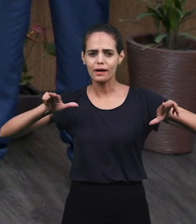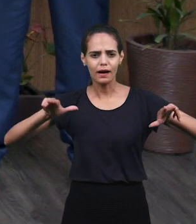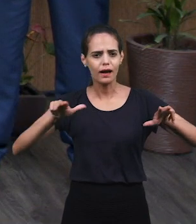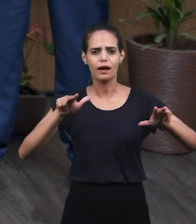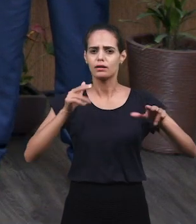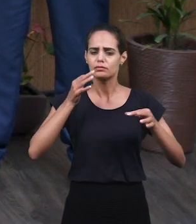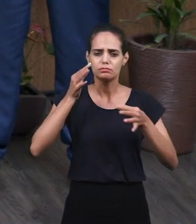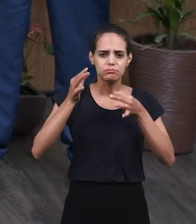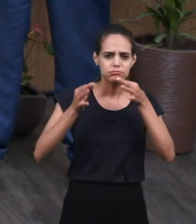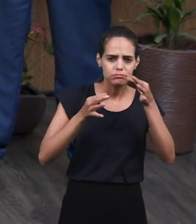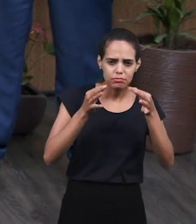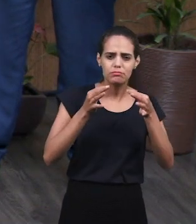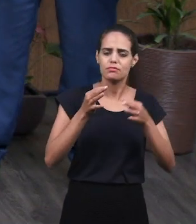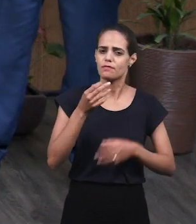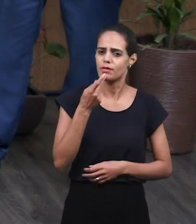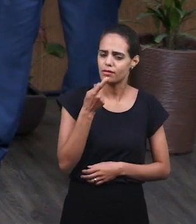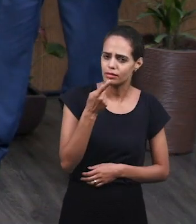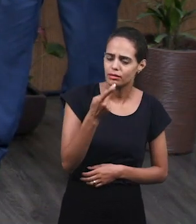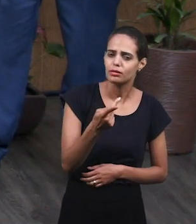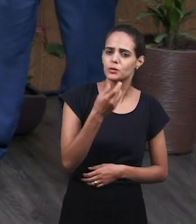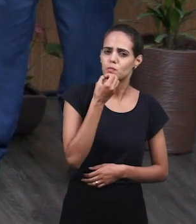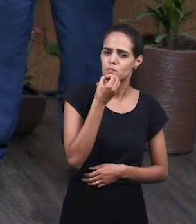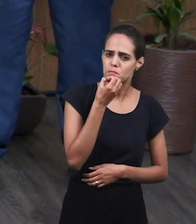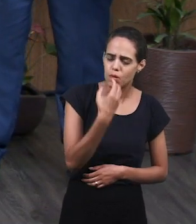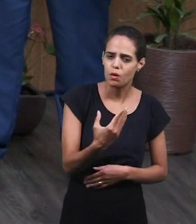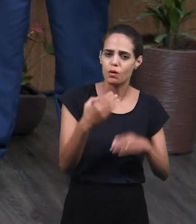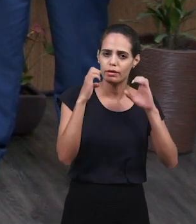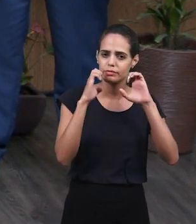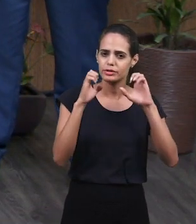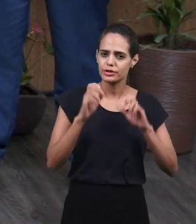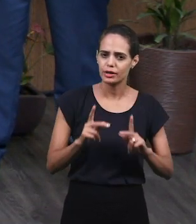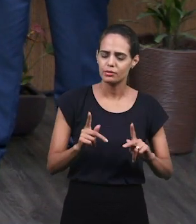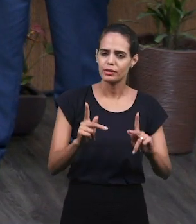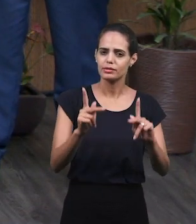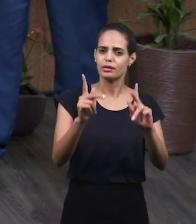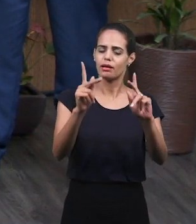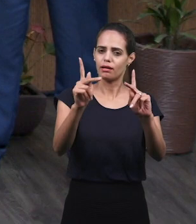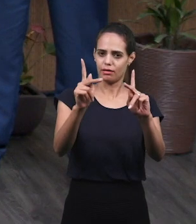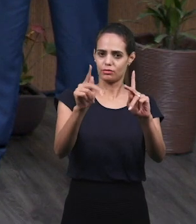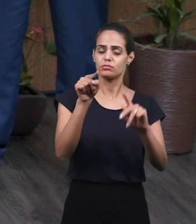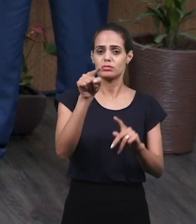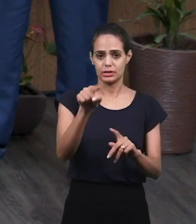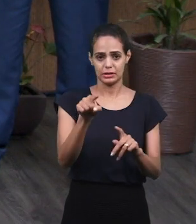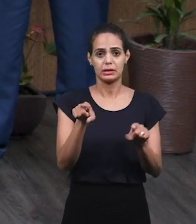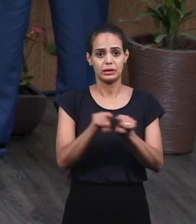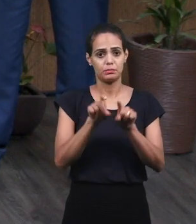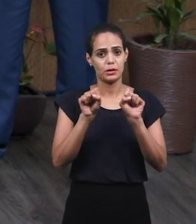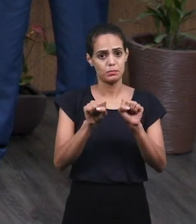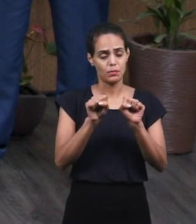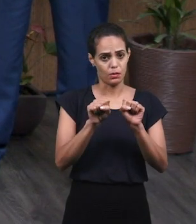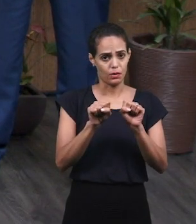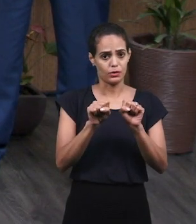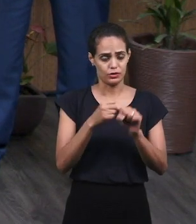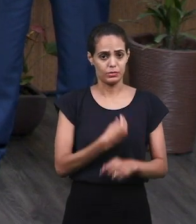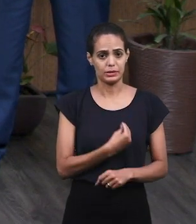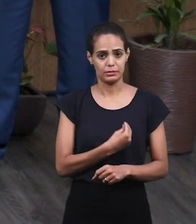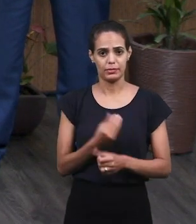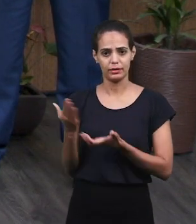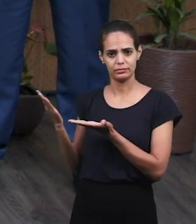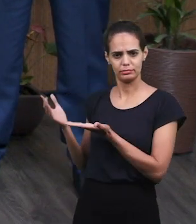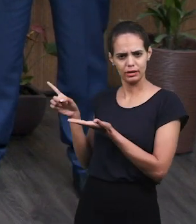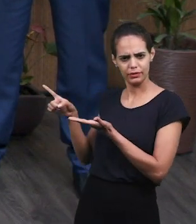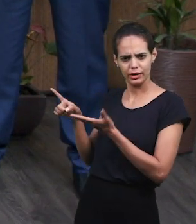sur la programmation en annonçant l'Évangile éternel. Et vous aussi, vous pouvez participer. Comme vous